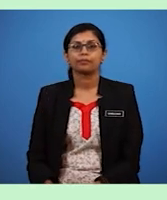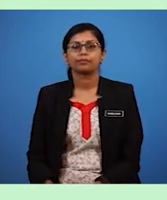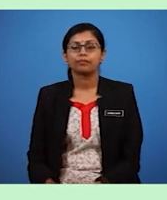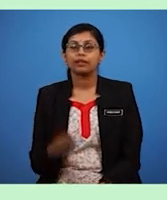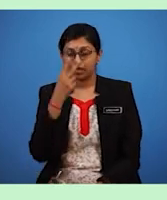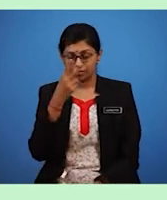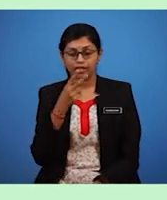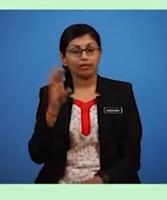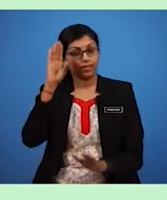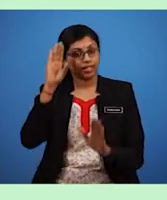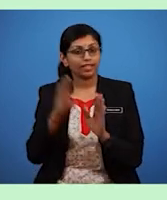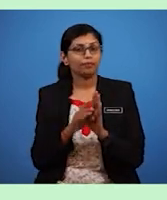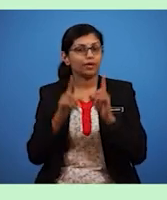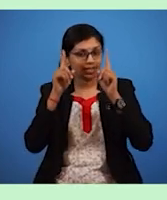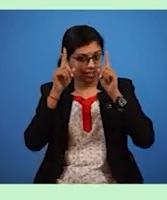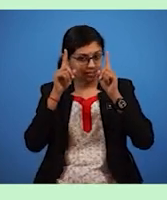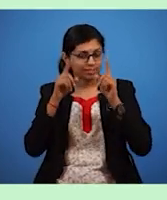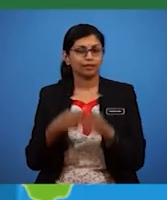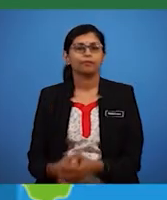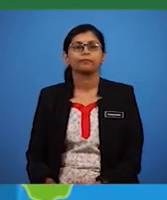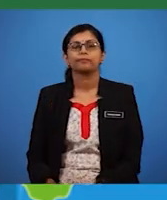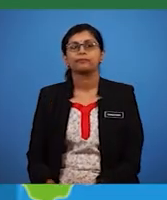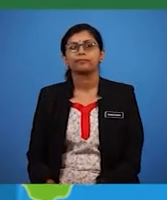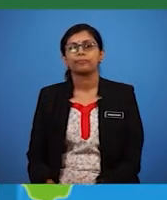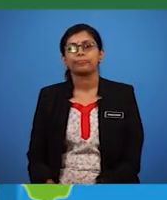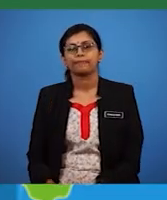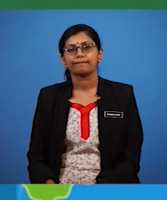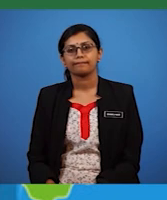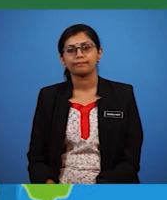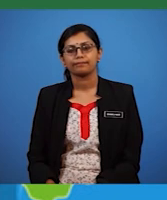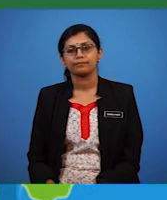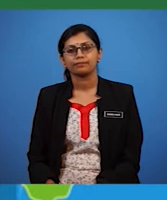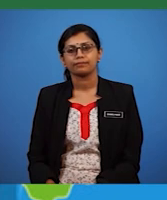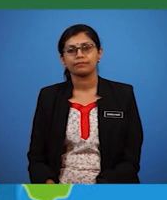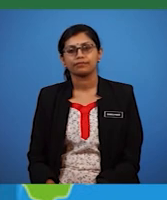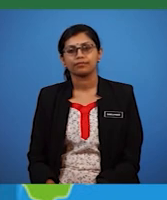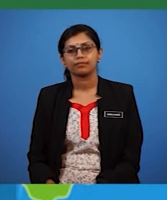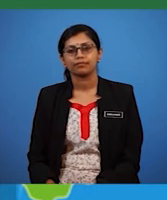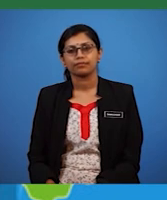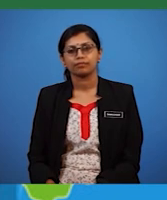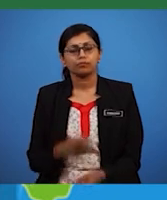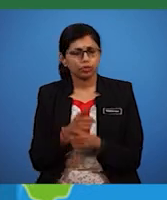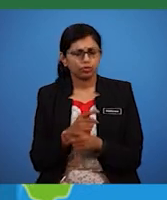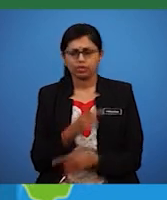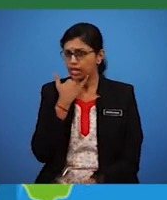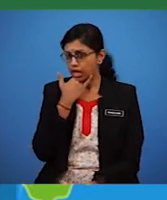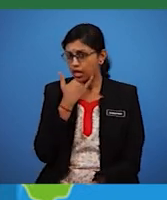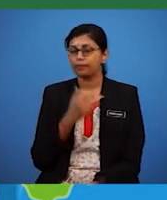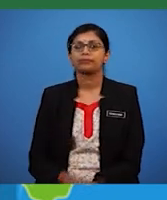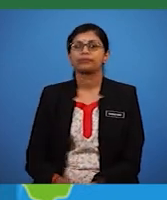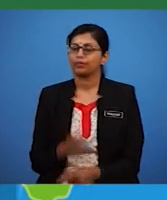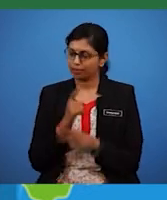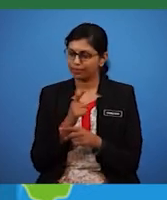seperti dalam langkah 3 tadi. Semak jawapan murid-murid. Betul tak?